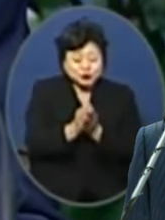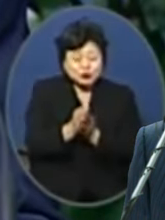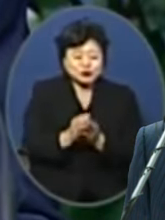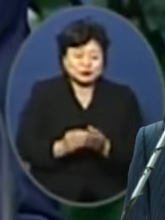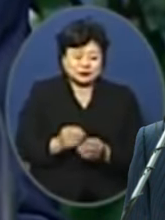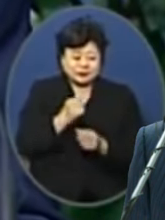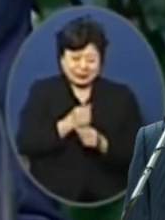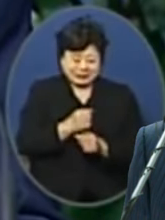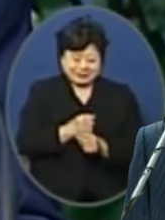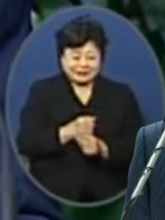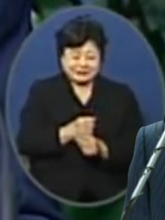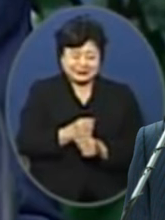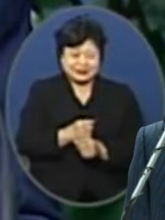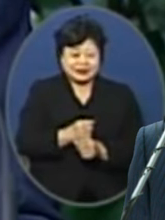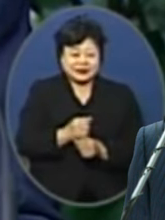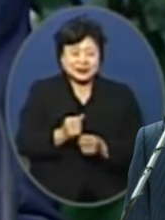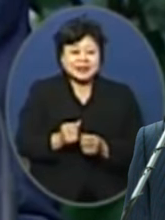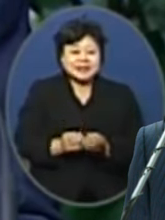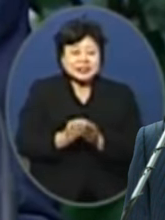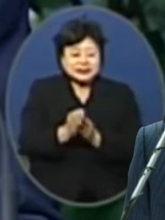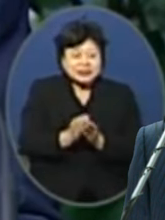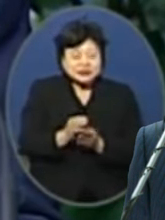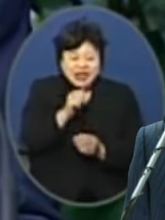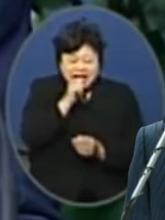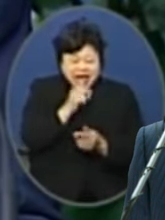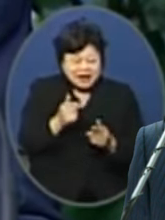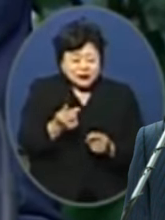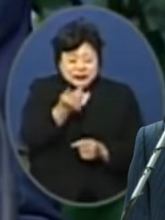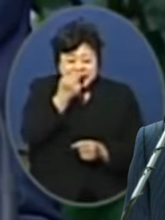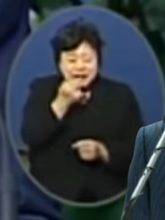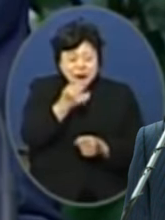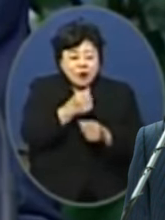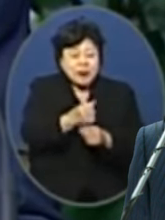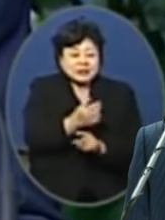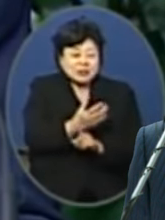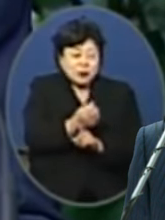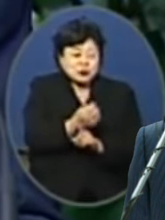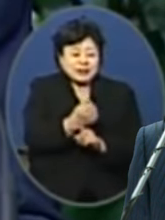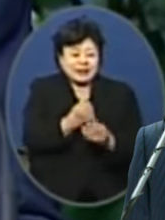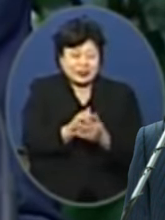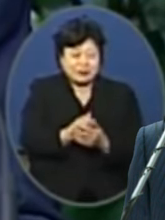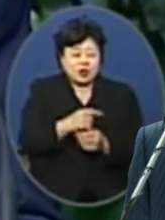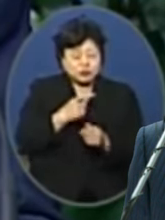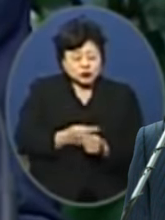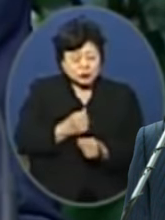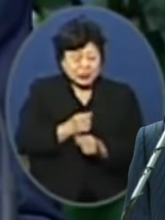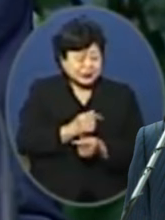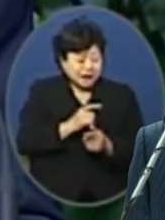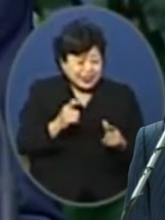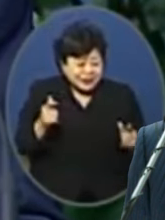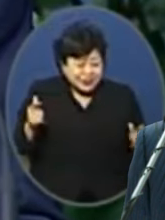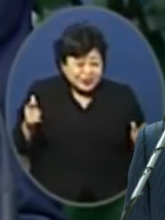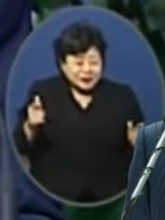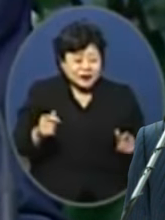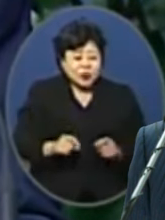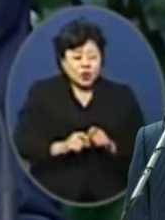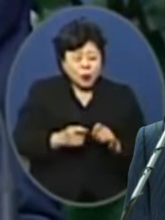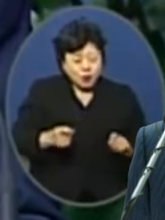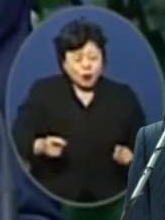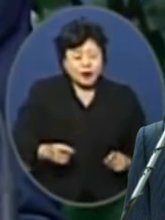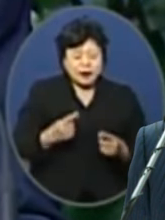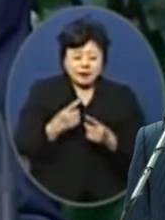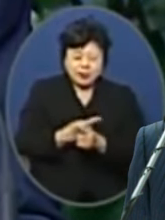이러므로 우리는 진주는 광물성 보석이 아니라 생명체가 만들어내는 보이므로 우연히 생기는 것이 아니라 내가 오래